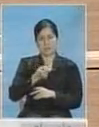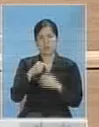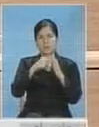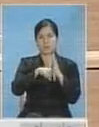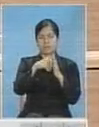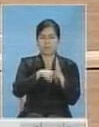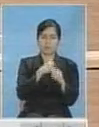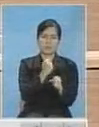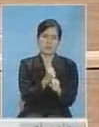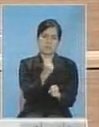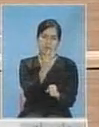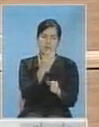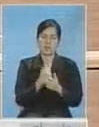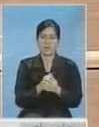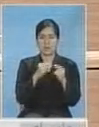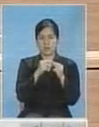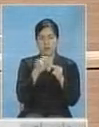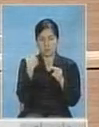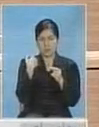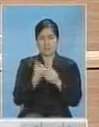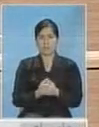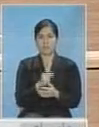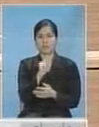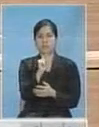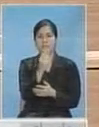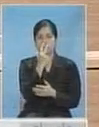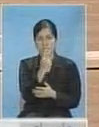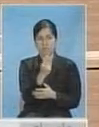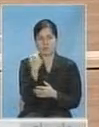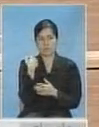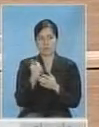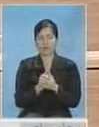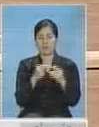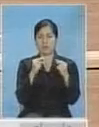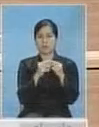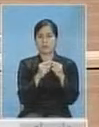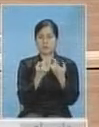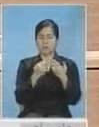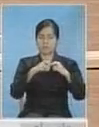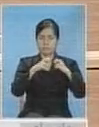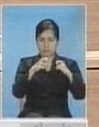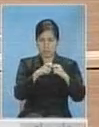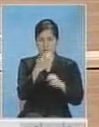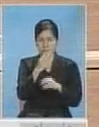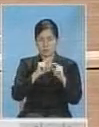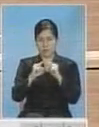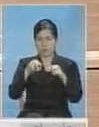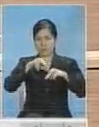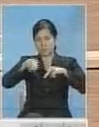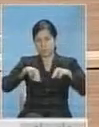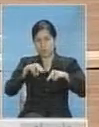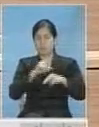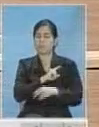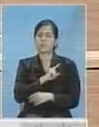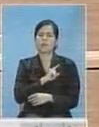ไม่ท่วมอย่างไรครับอย่างไรทางบนที่ท่านไปทางบนเหนือขึ้นไปทางนั้นมันยังไม่ค่อยมีปัญหาแต่ไม่มาดูช่วงล่